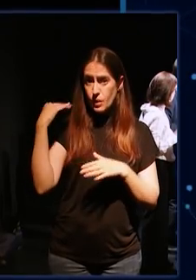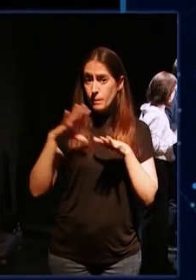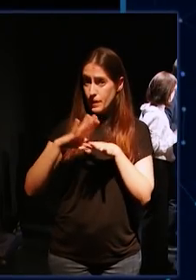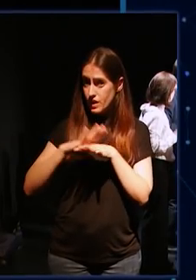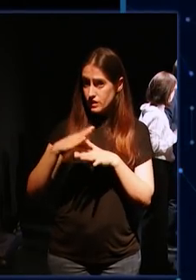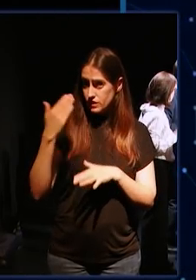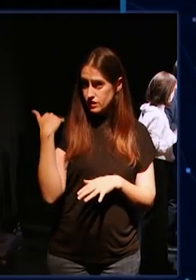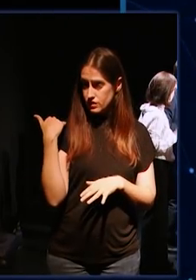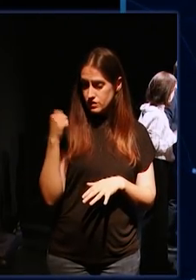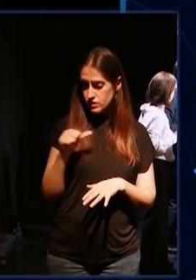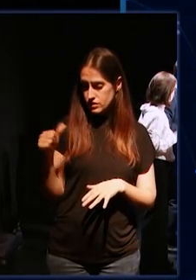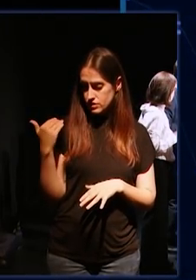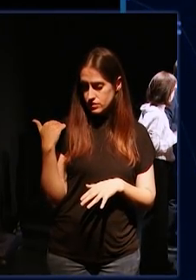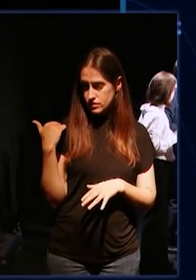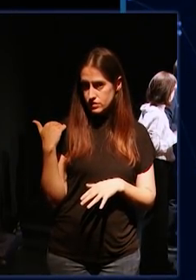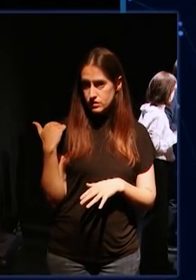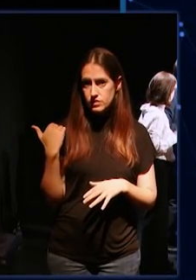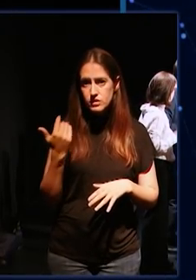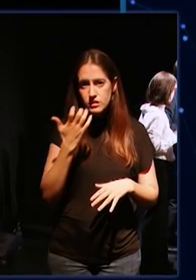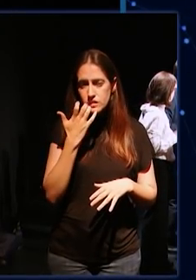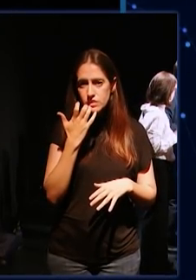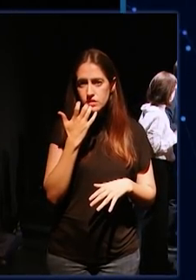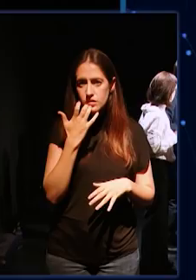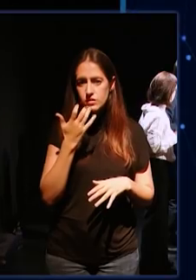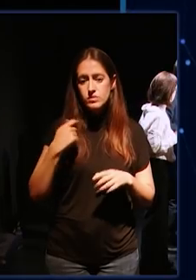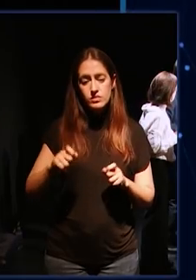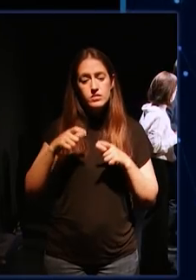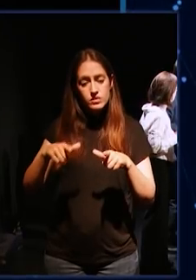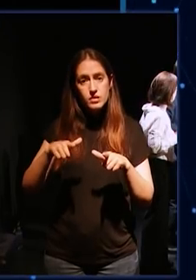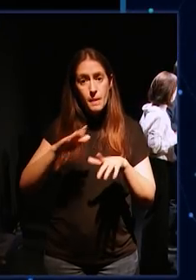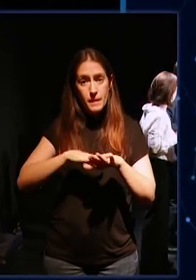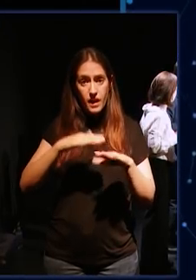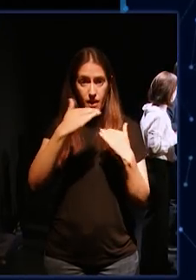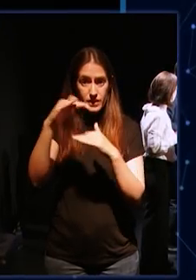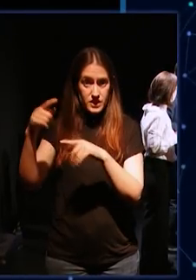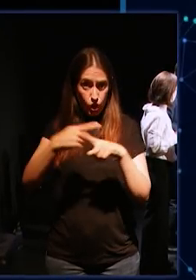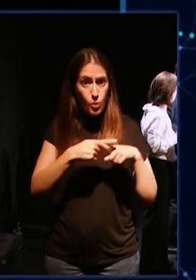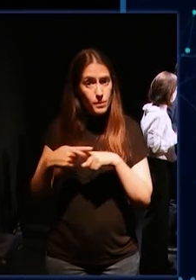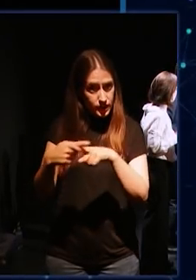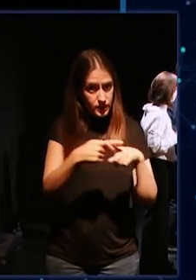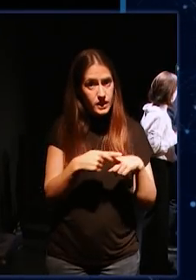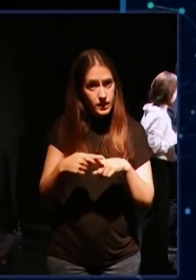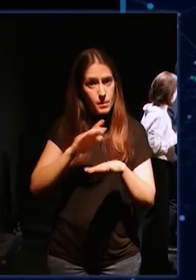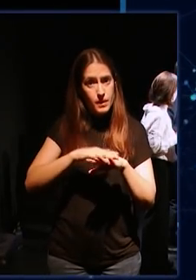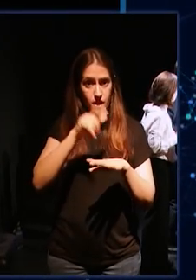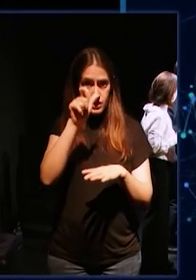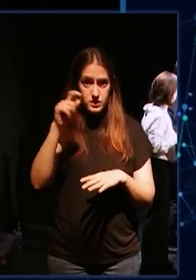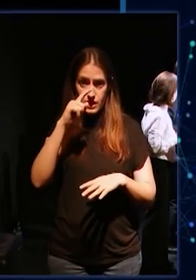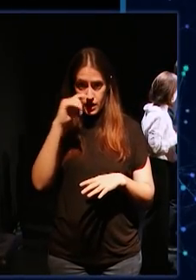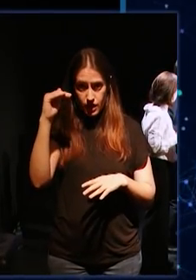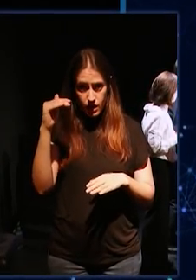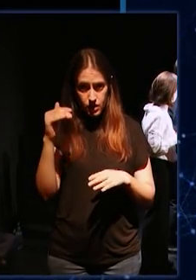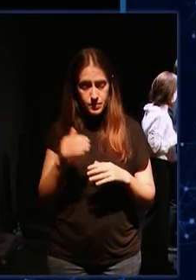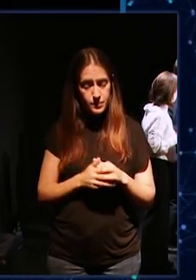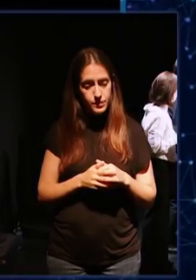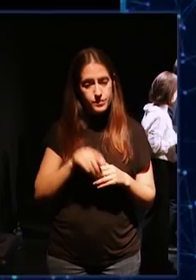setmana i servirà per un espai d'habitatge compartit per gent gran.